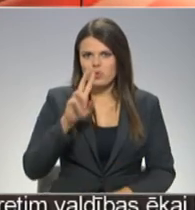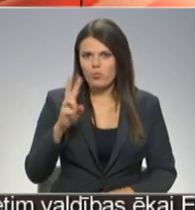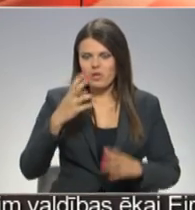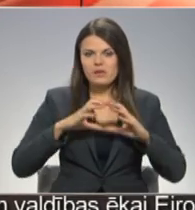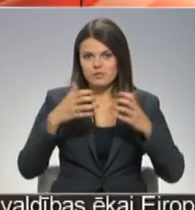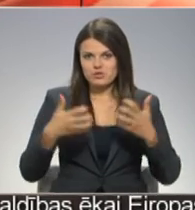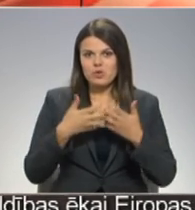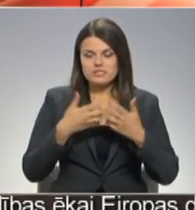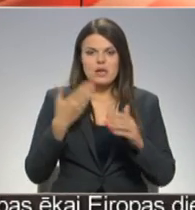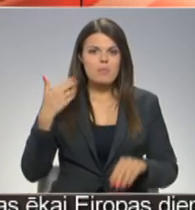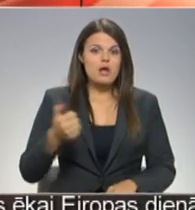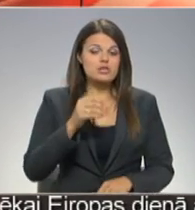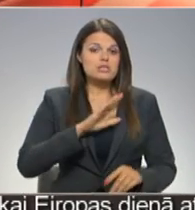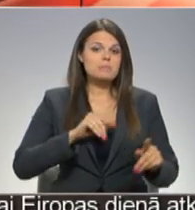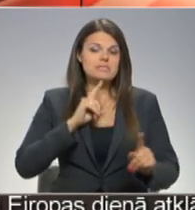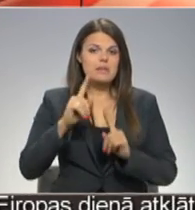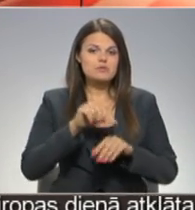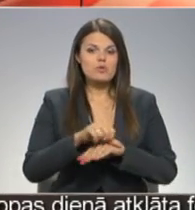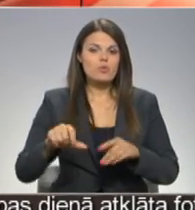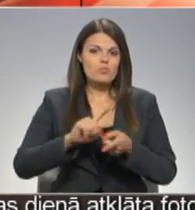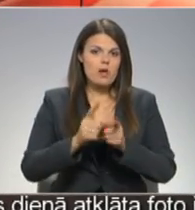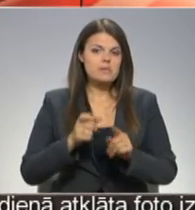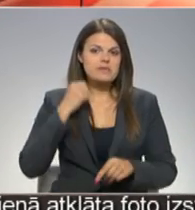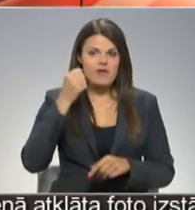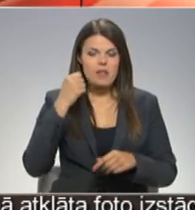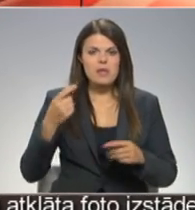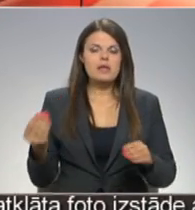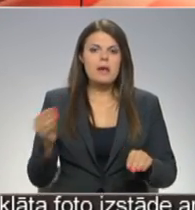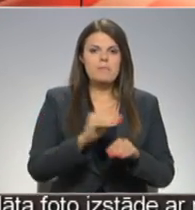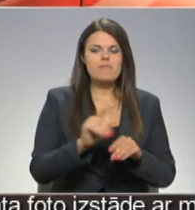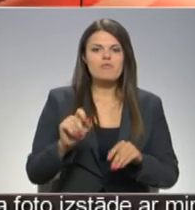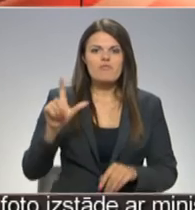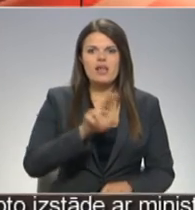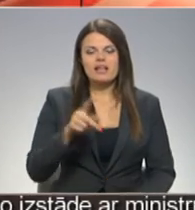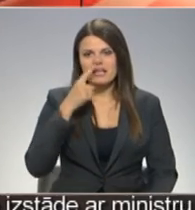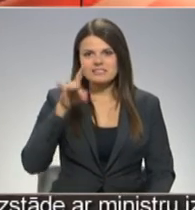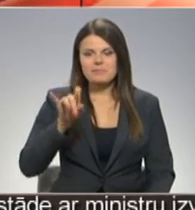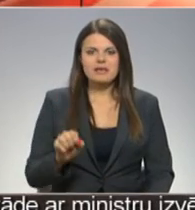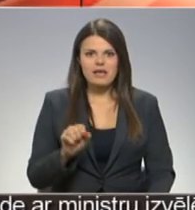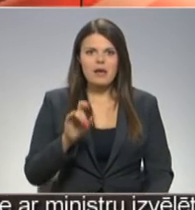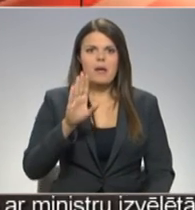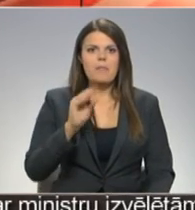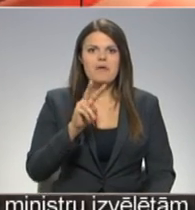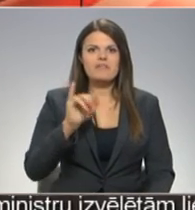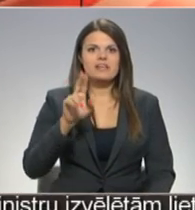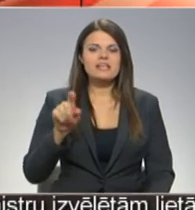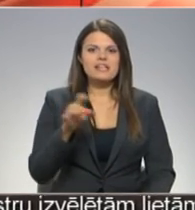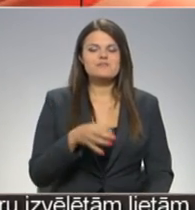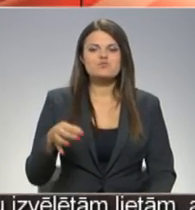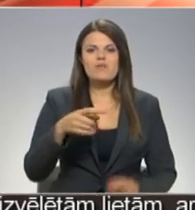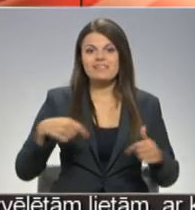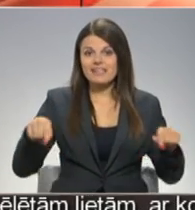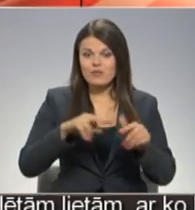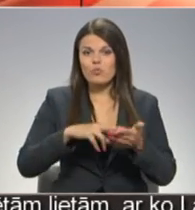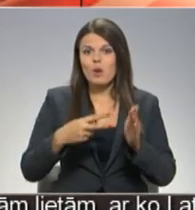pasaules kara. Pērn pēc administratīvo robežu maiņas Valmierai pievienot vairāk nekā 100 hektāri Bevrīnas novada teritorijas, kur plānots